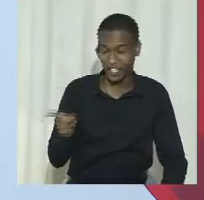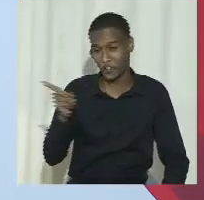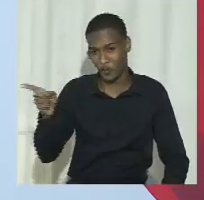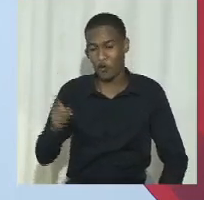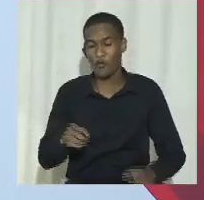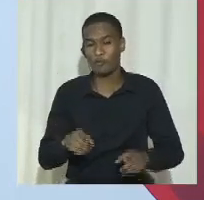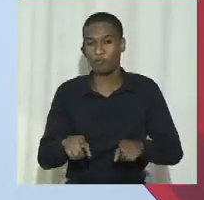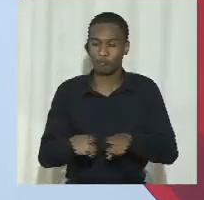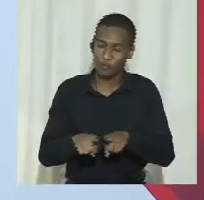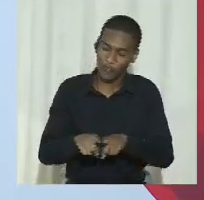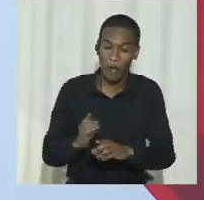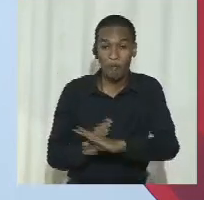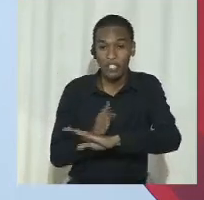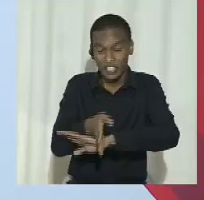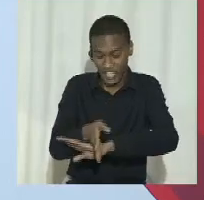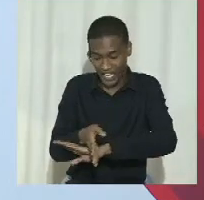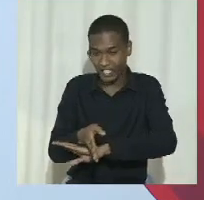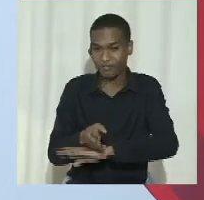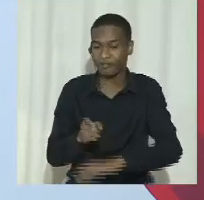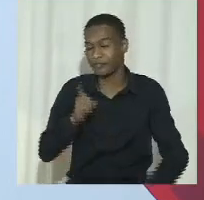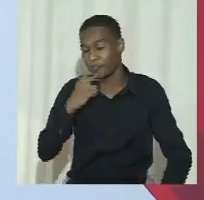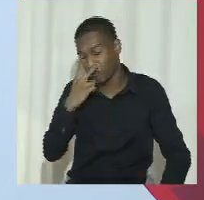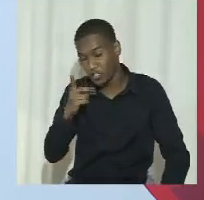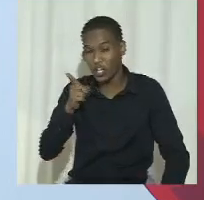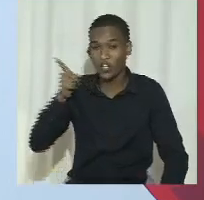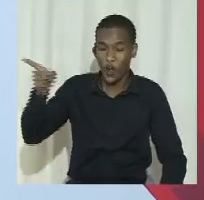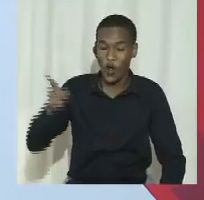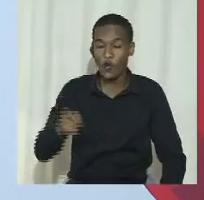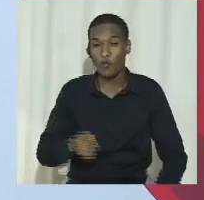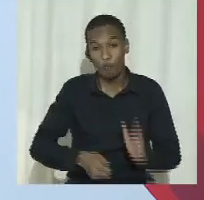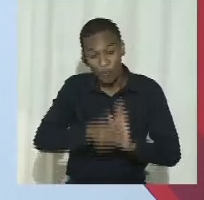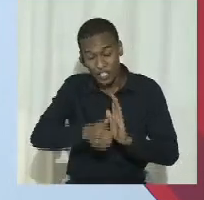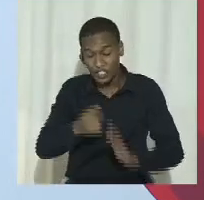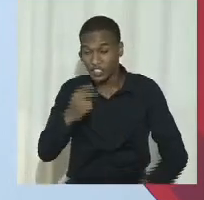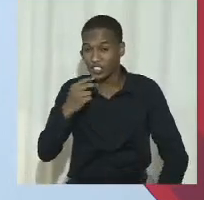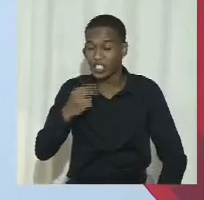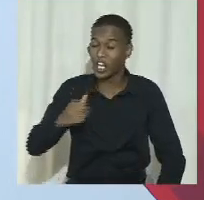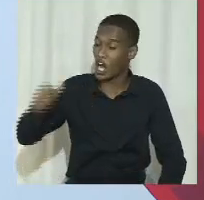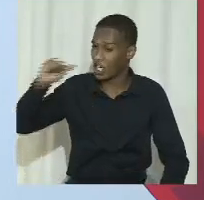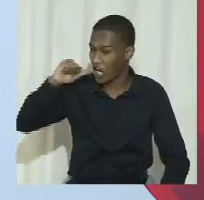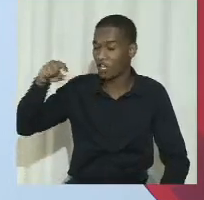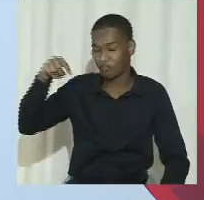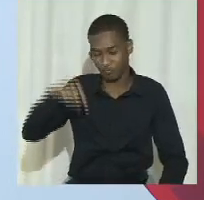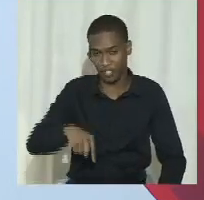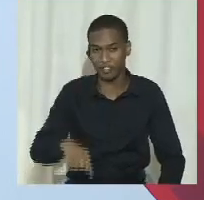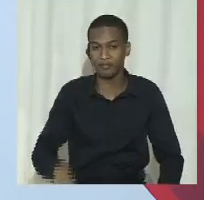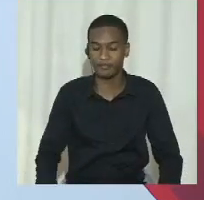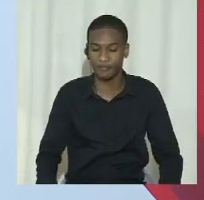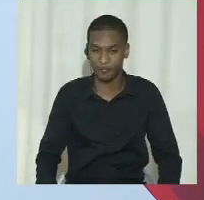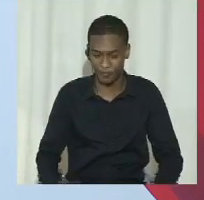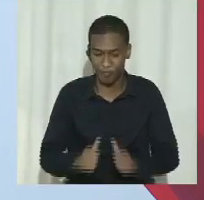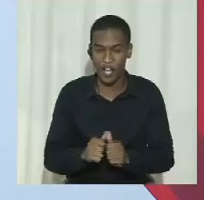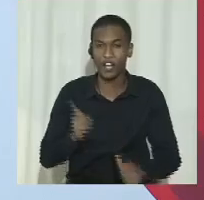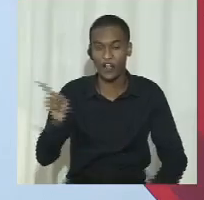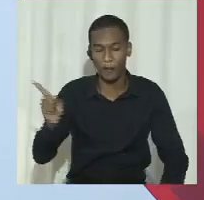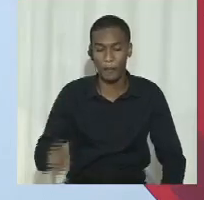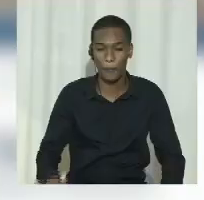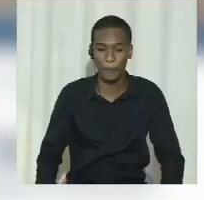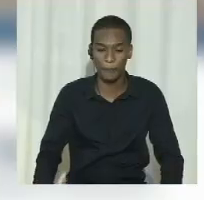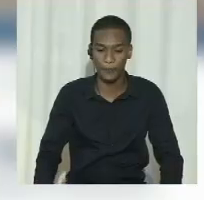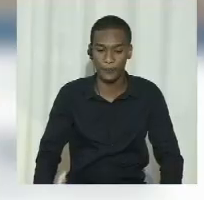foto-drafitr'asa ny ministrin'ny rano miaraka amin'ny masoivo frantsay miasa simonina eto Madagasikara. Elize Lemana sy Rodriguez